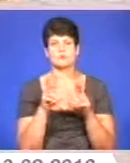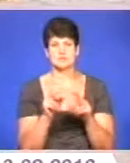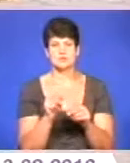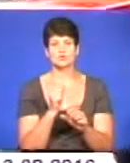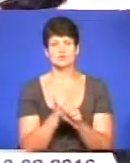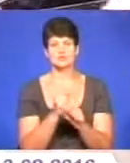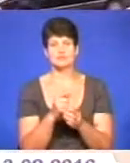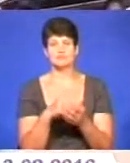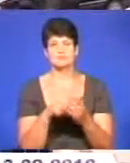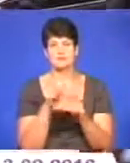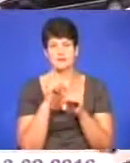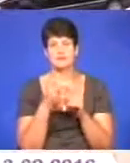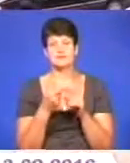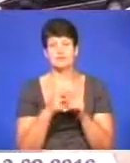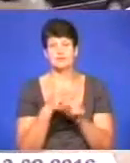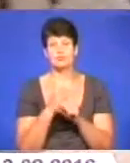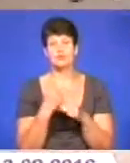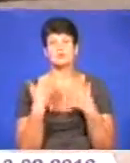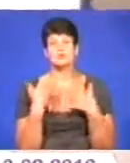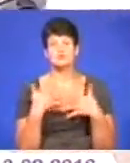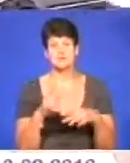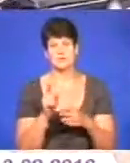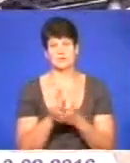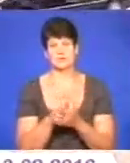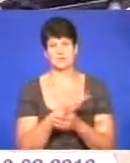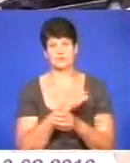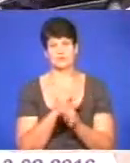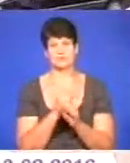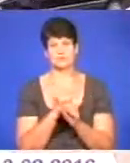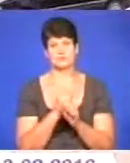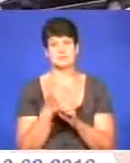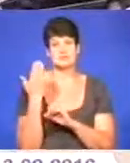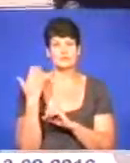ця робота мала бути виконана вже давно, кажуть у поліції.